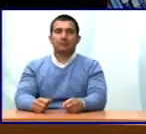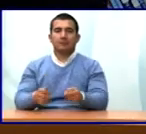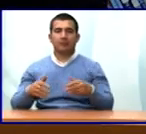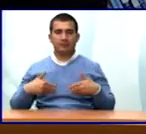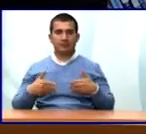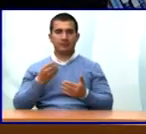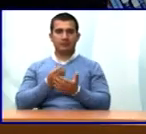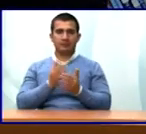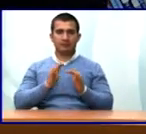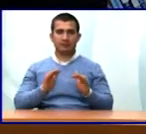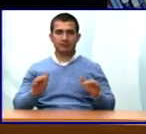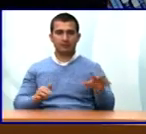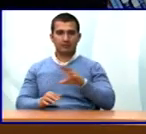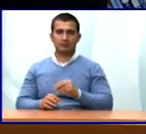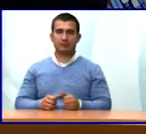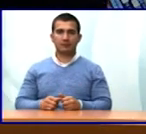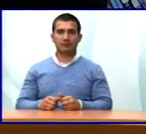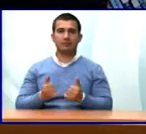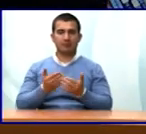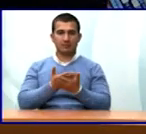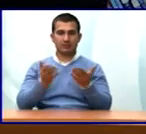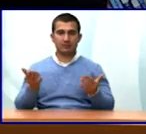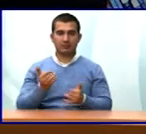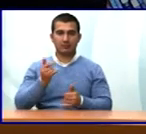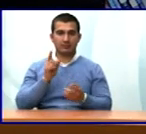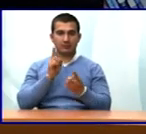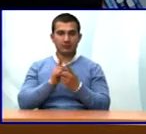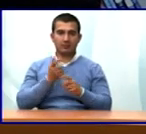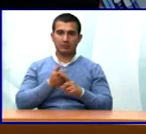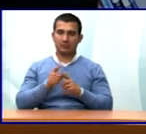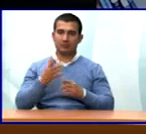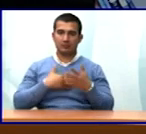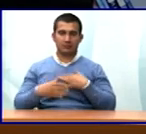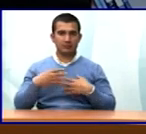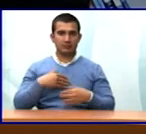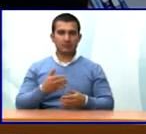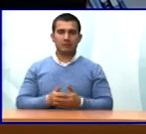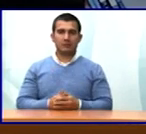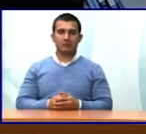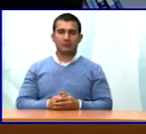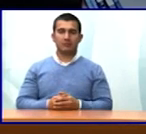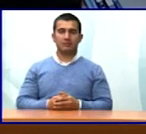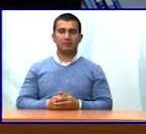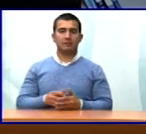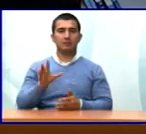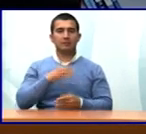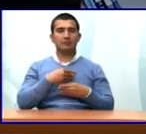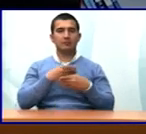Assalomu alaykum aziz o'quvchilar. Sizlar bilan ko'rishib turganimdan xursandman. Berib